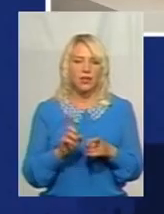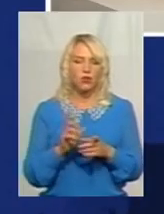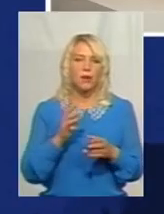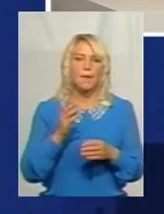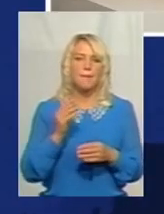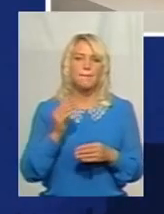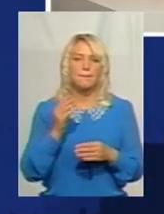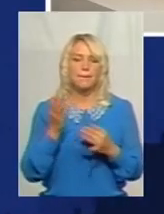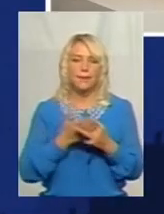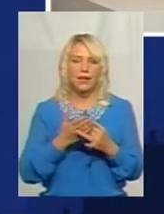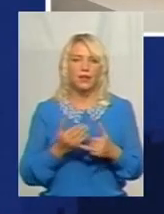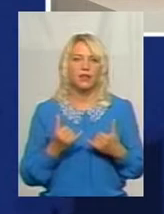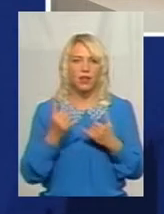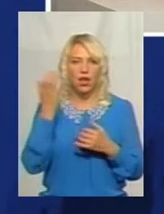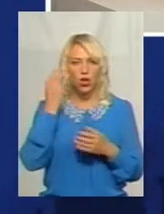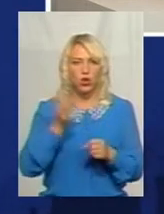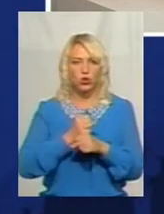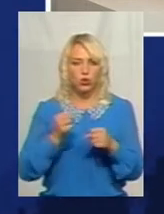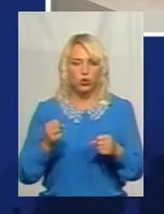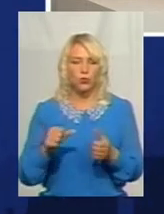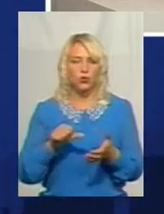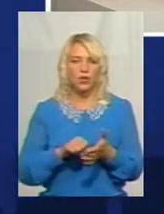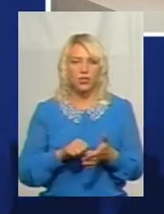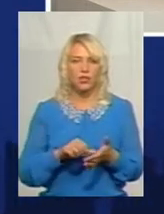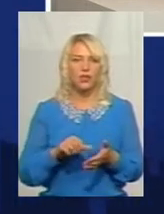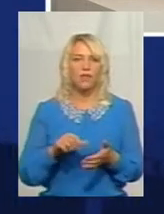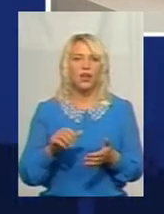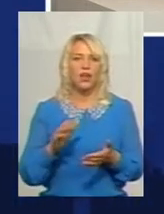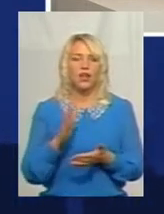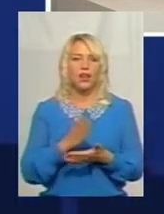для чорнобильців, учасників ліквідації на Чорнобильській